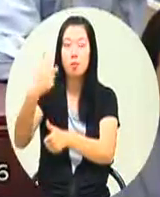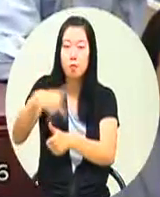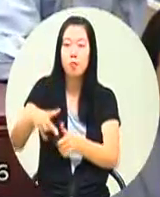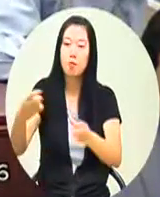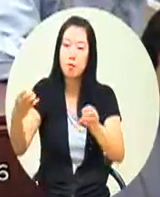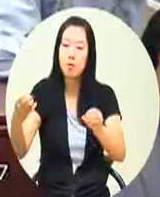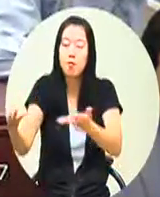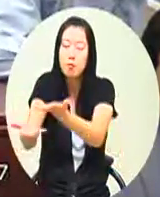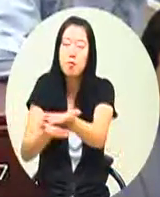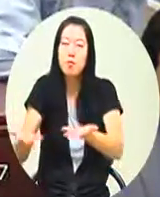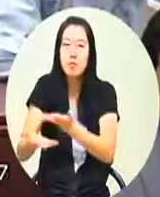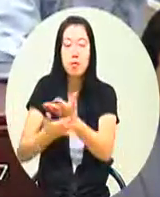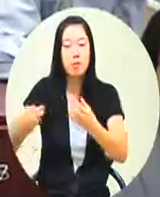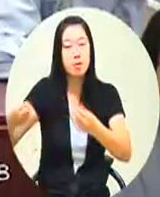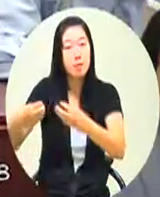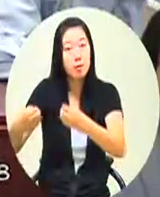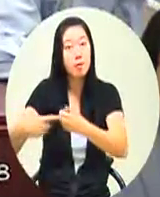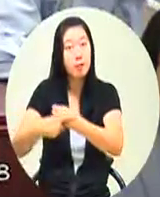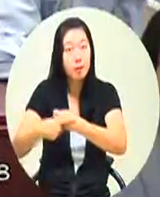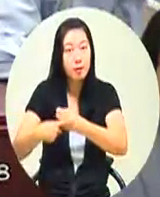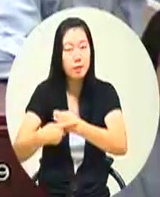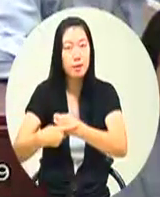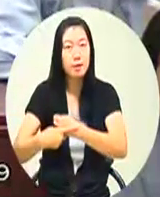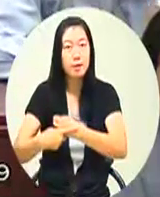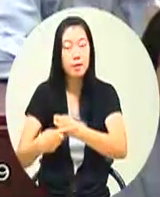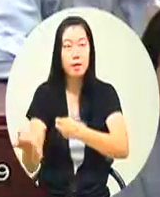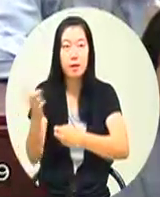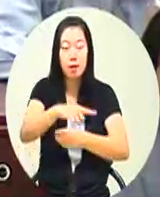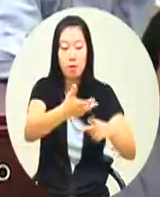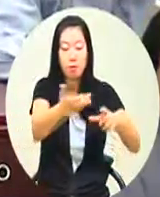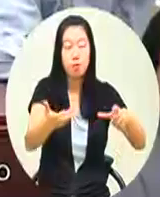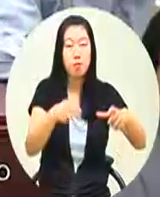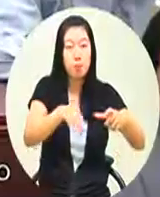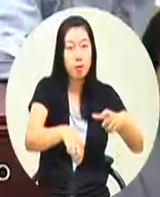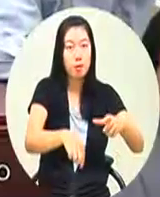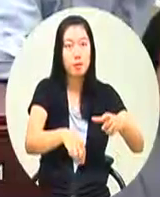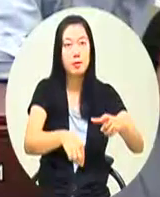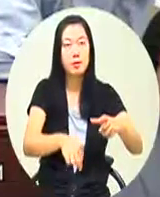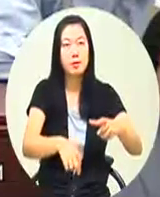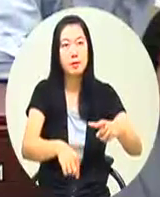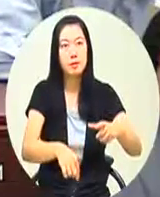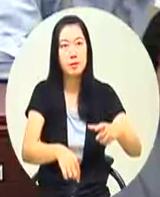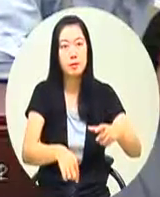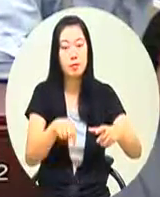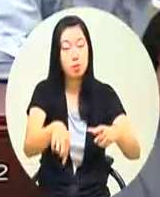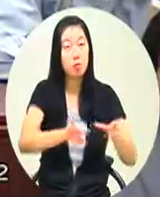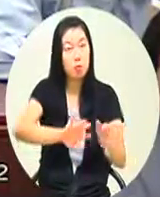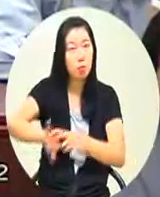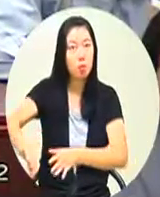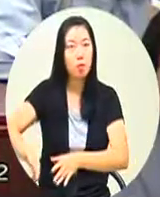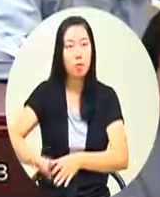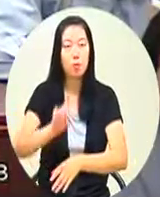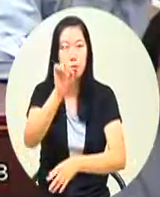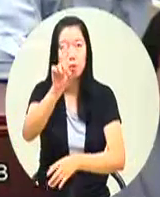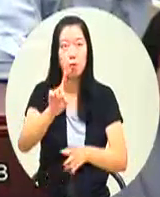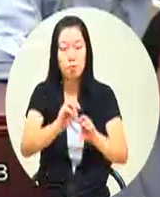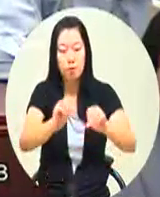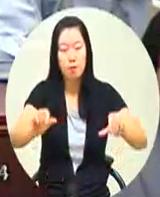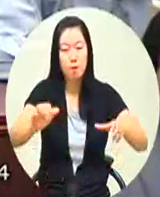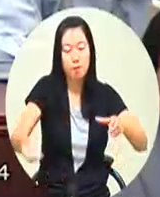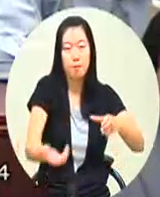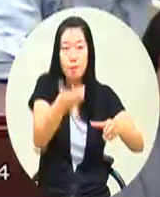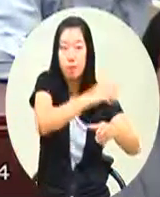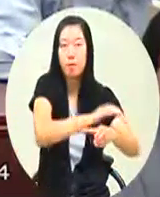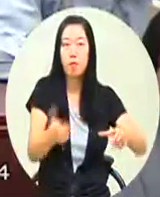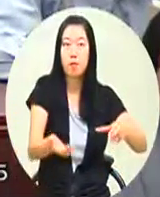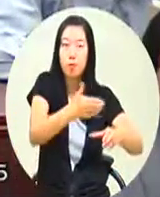来积极来研讨。那至于在我们湖里面沉浮这个部分除了一个清运的工法之外，